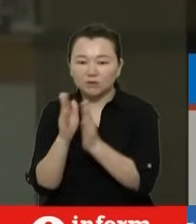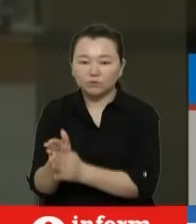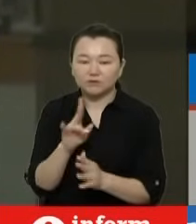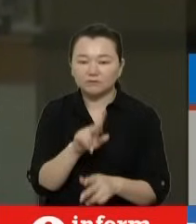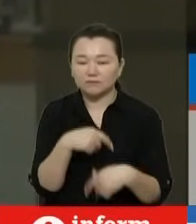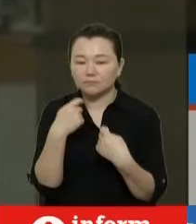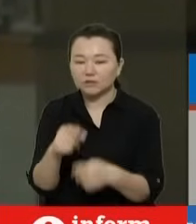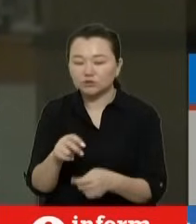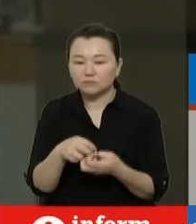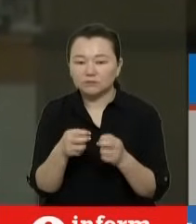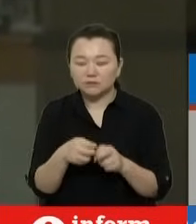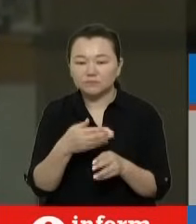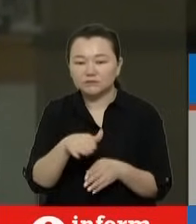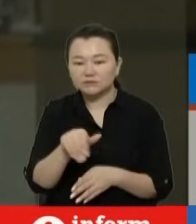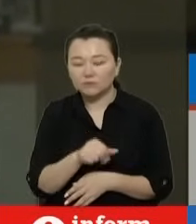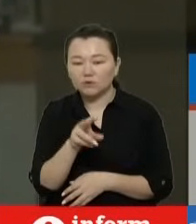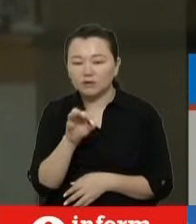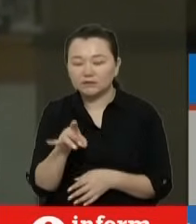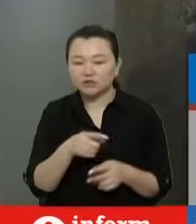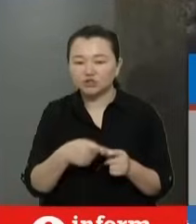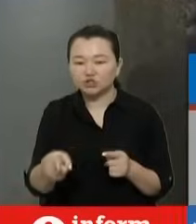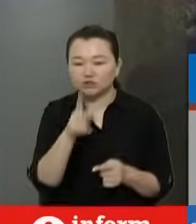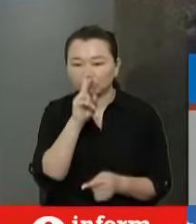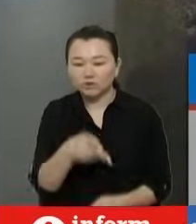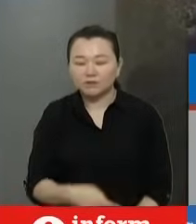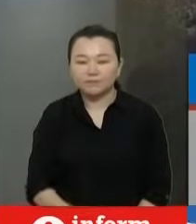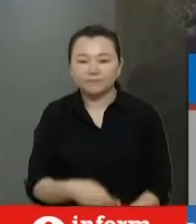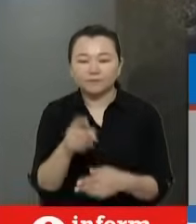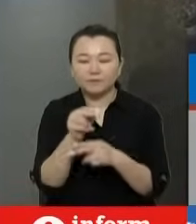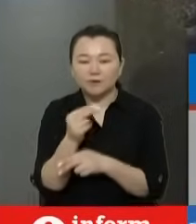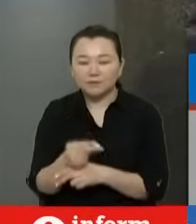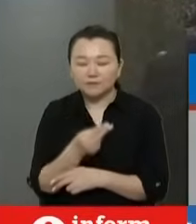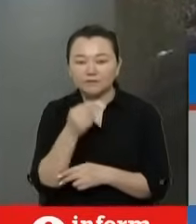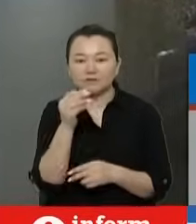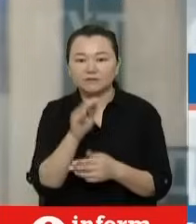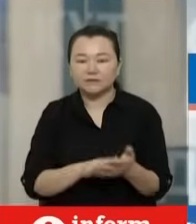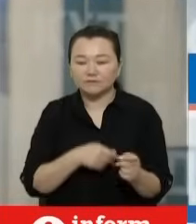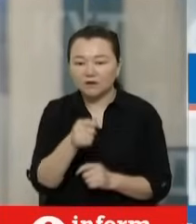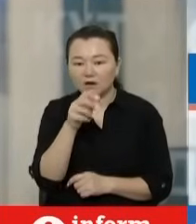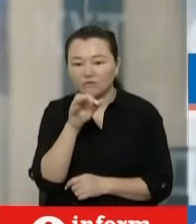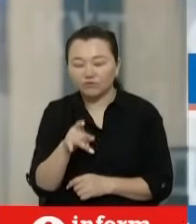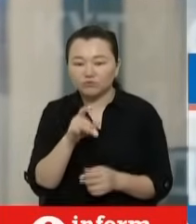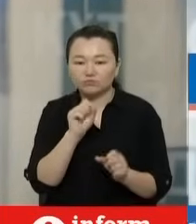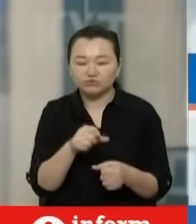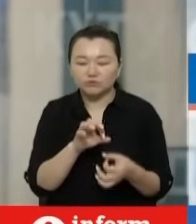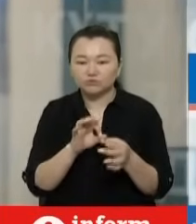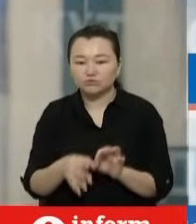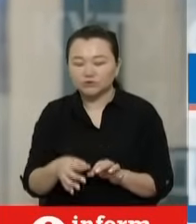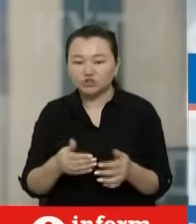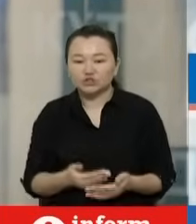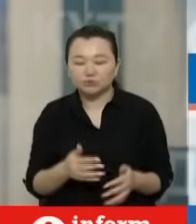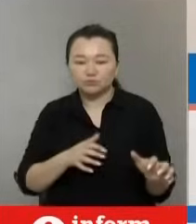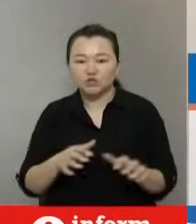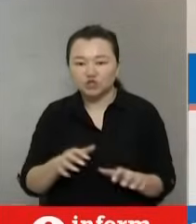продажу проблемных займов коллекторам в течение 2 лет. Поправки по задумке авторов могут усложнить жизни мошенникам. Выдача